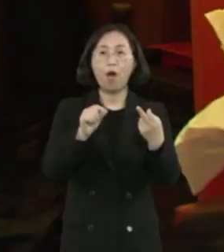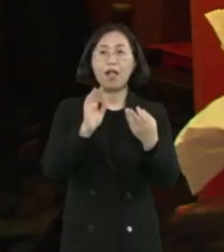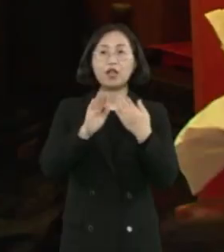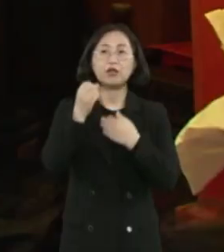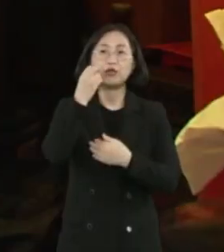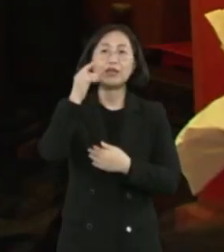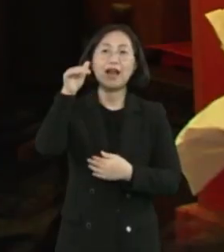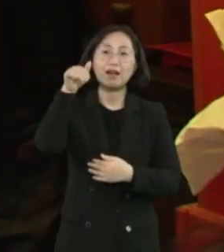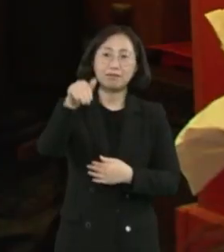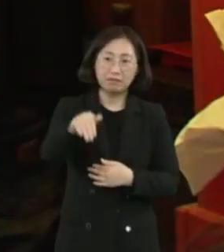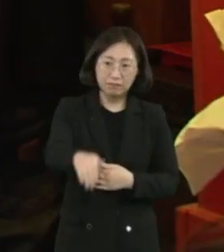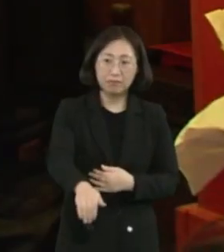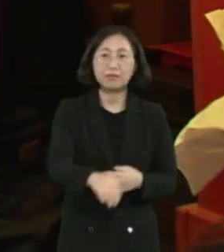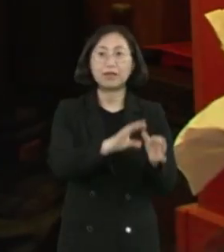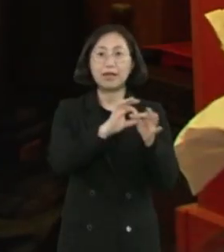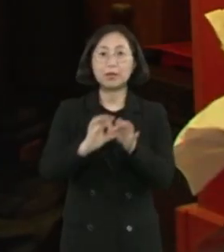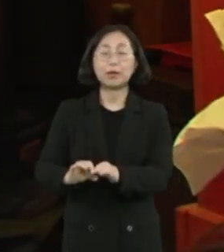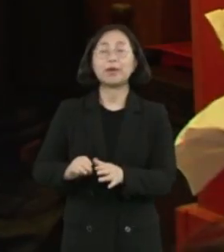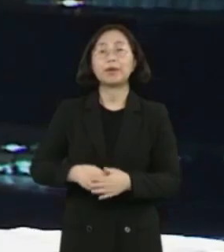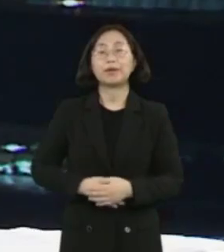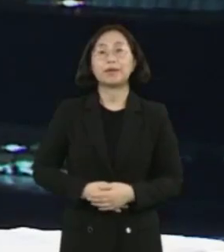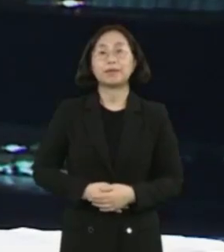연속 하락했습니다.